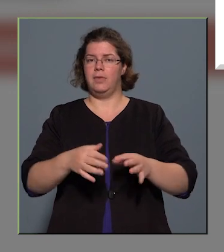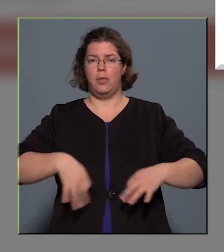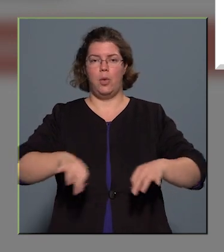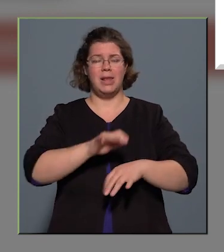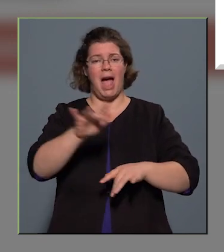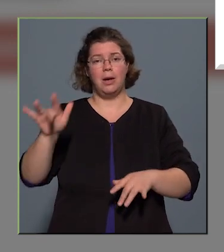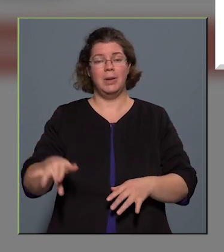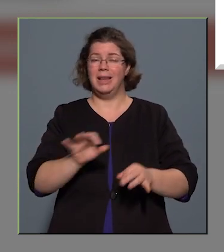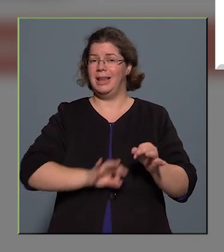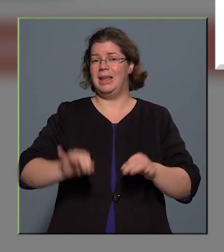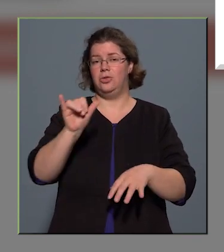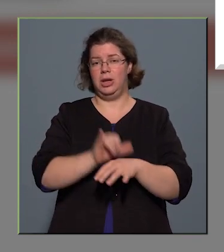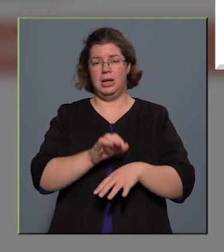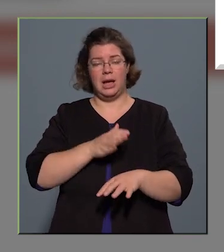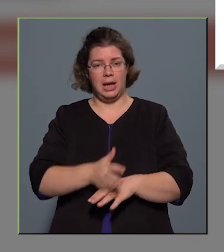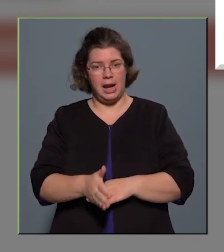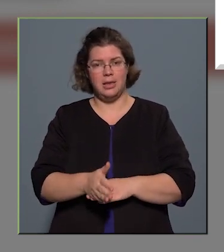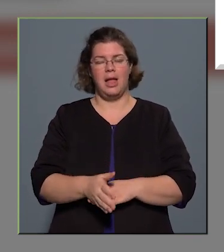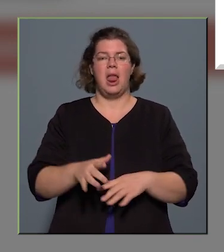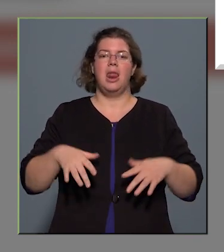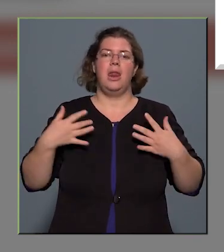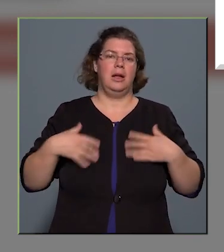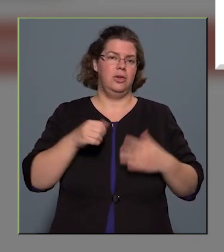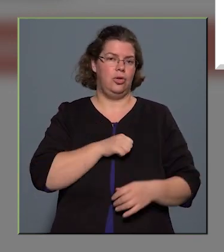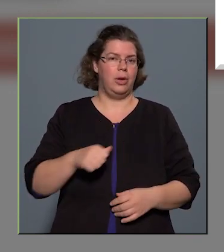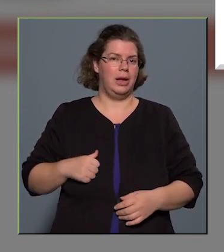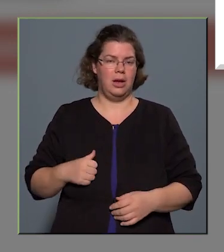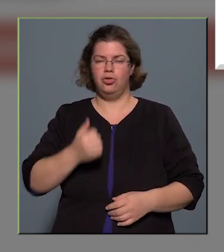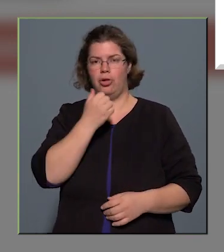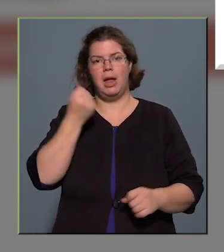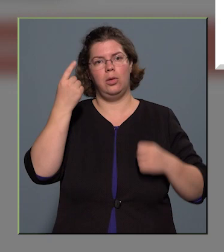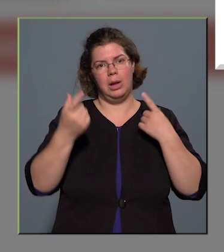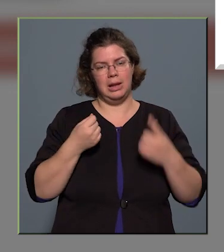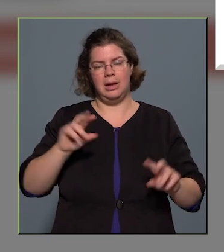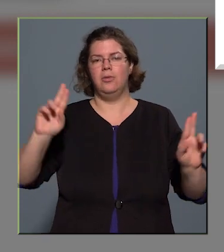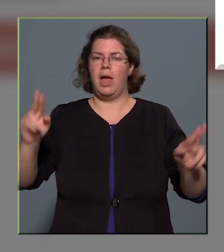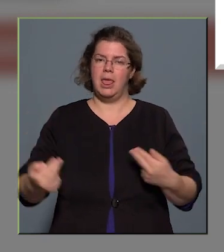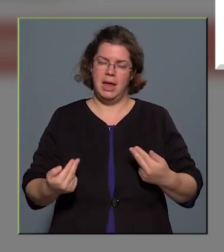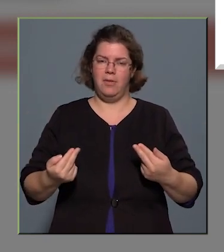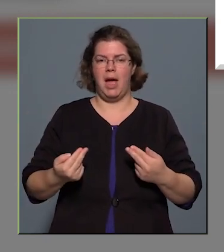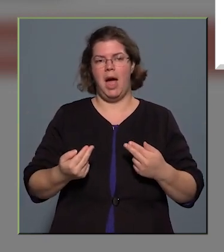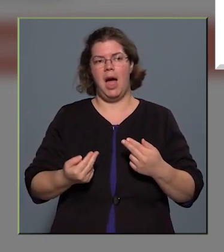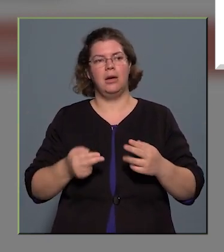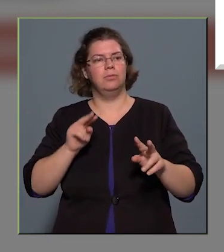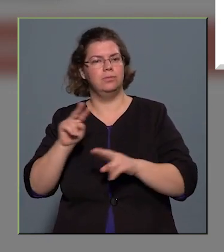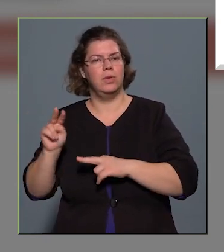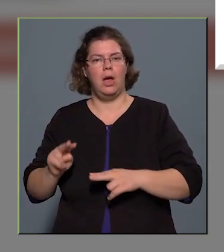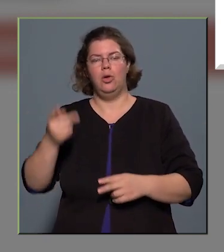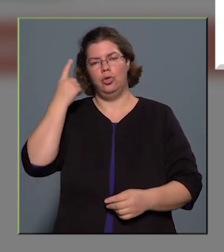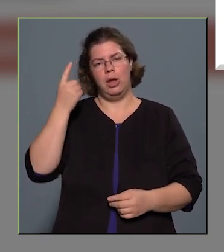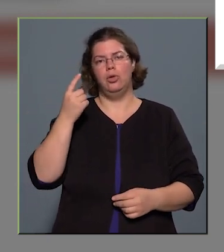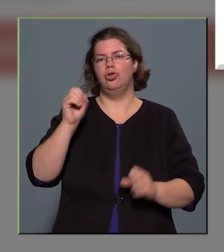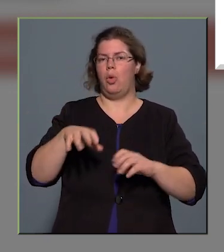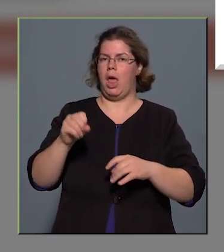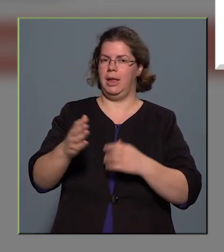egy teljes héten keresztül lelkes önkéntesek saját ötleteikkel hívják fel a figyelmet a tudatos